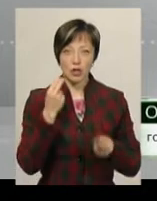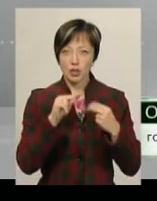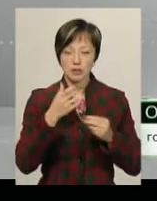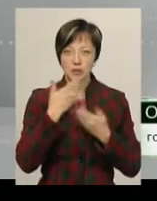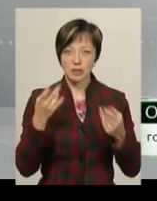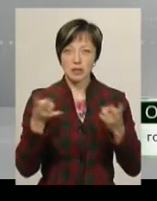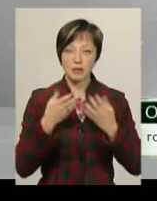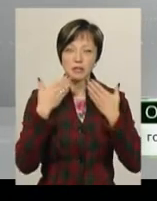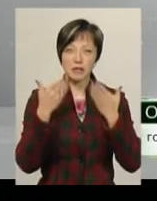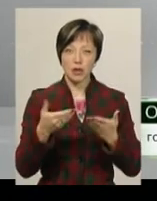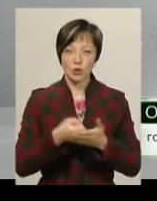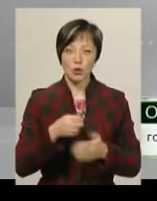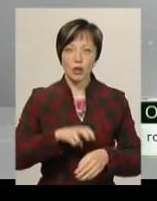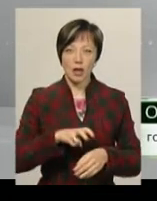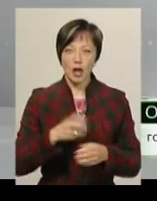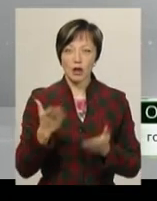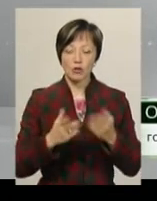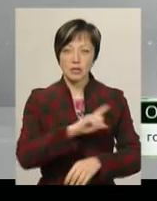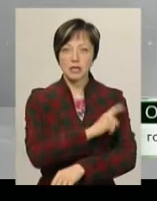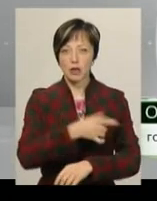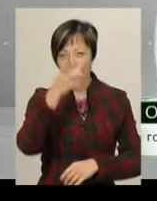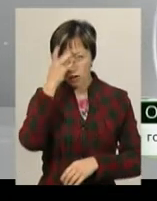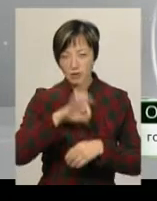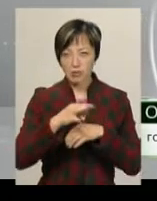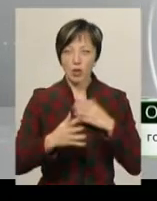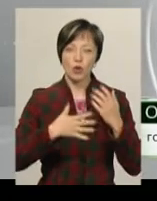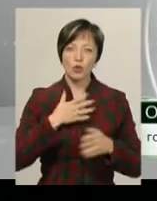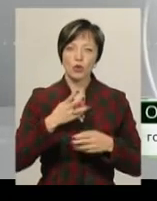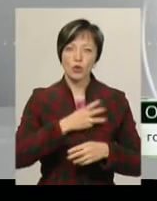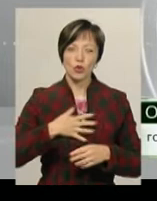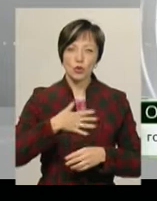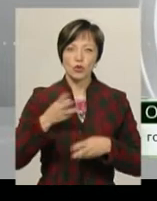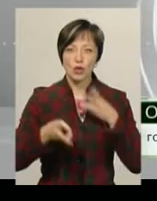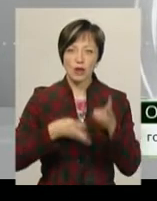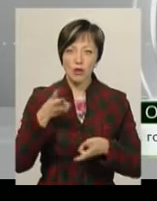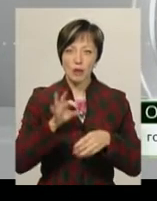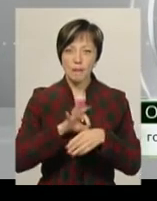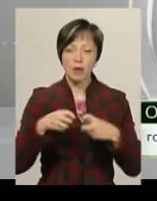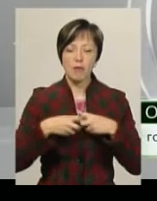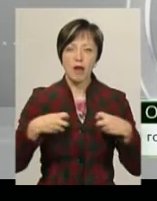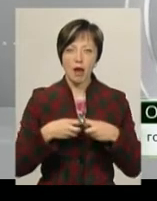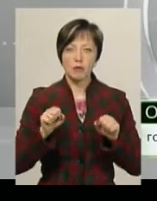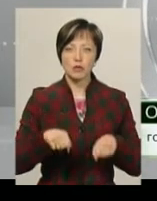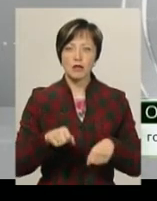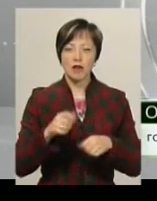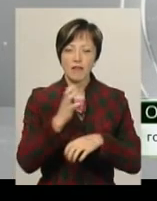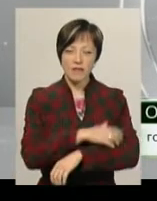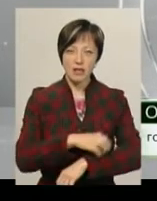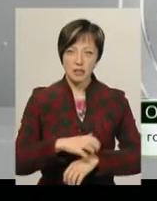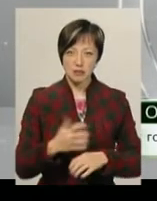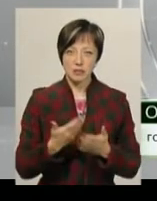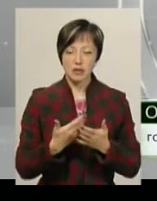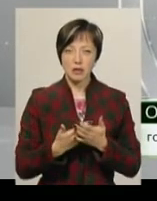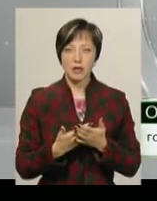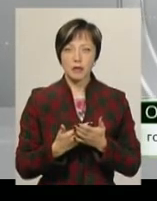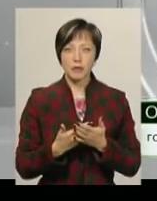краще, треба звертатися до лікаря, якщо сильний головний біль, тошнота, рвота, біль у м'язах, можлива висипка, якщо ми говоримо про